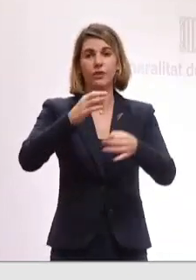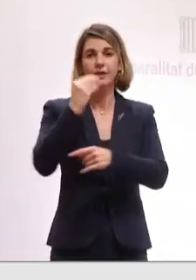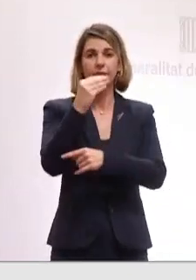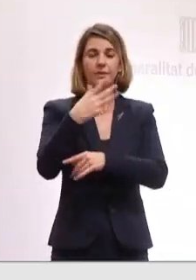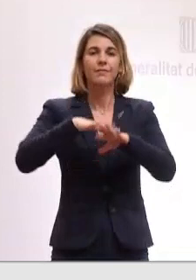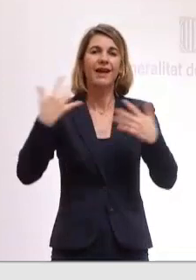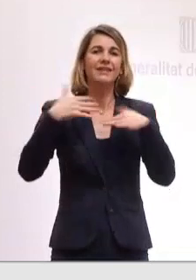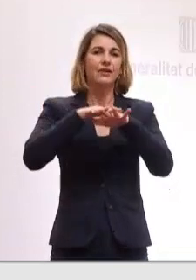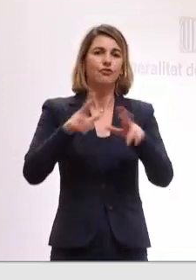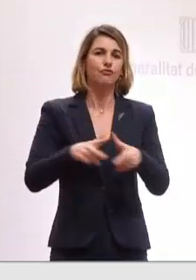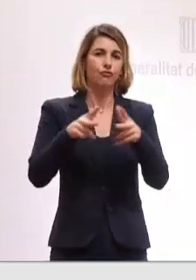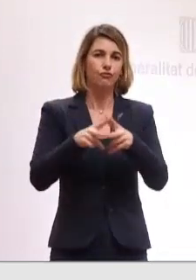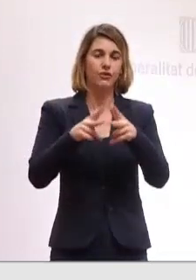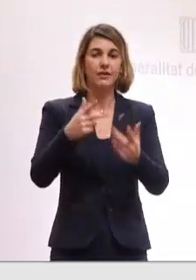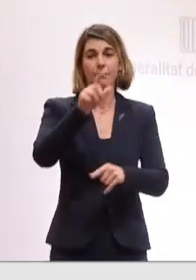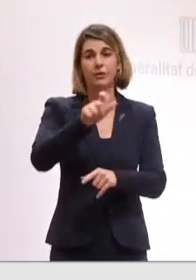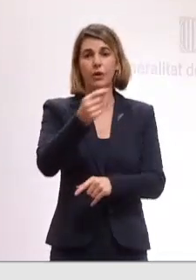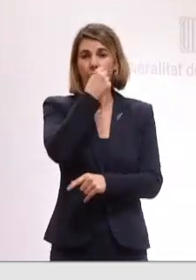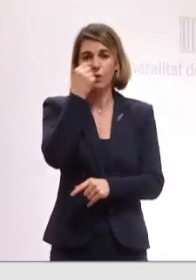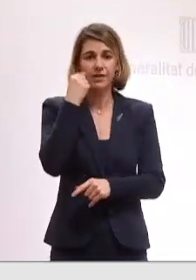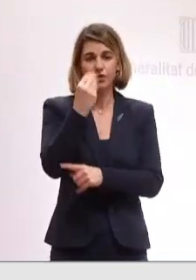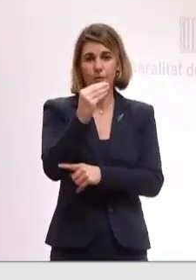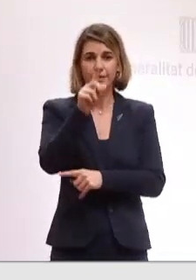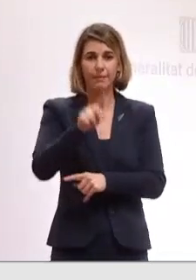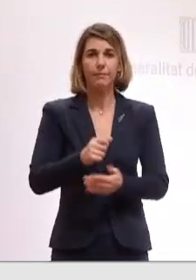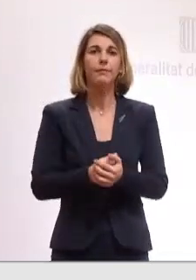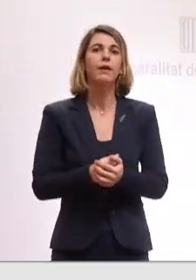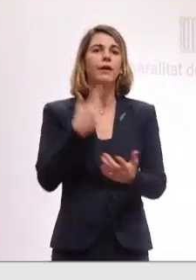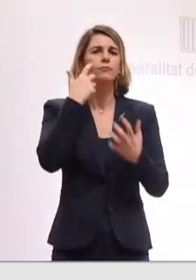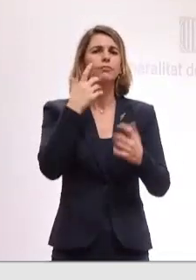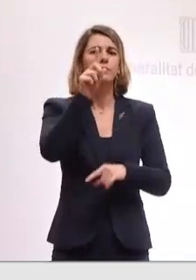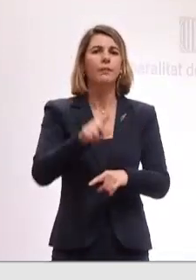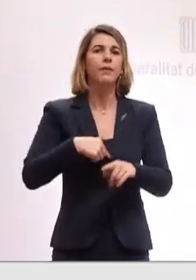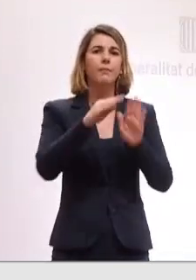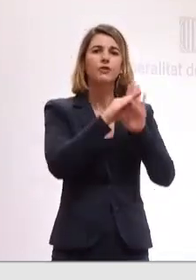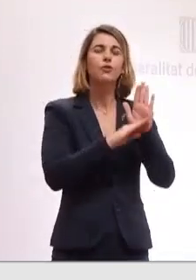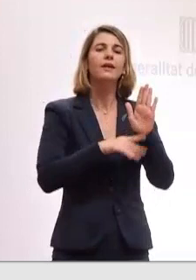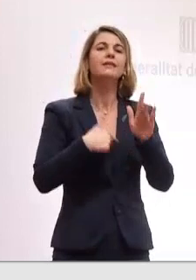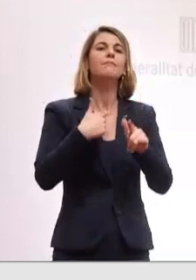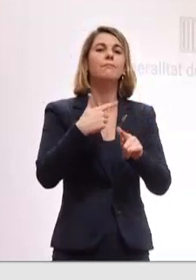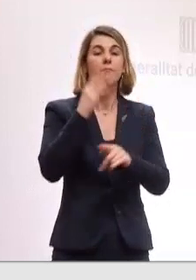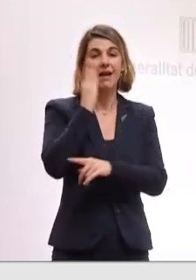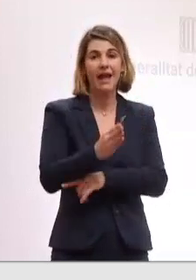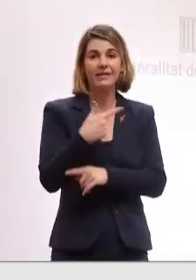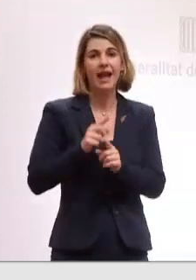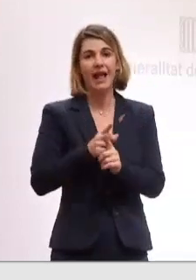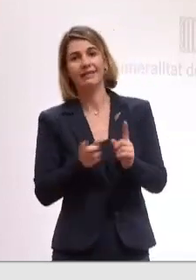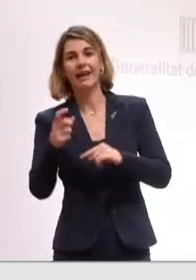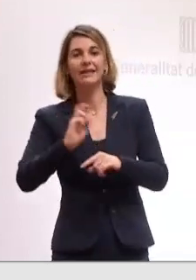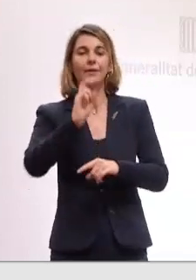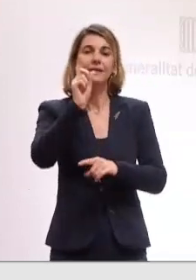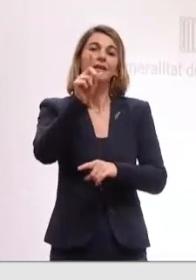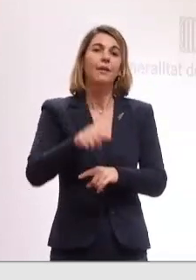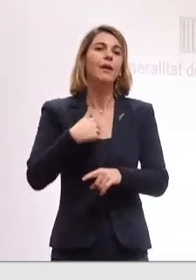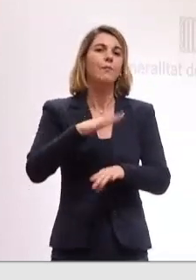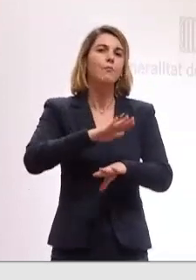reinserció social d'adolescents i joves. També va destacar-se pel disseny de mesures penals alternatives que permeten el compliment de